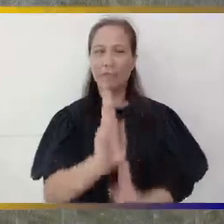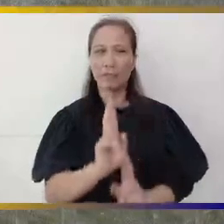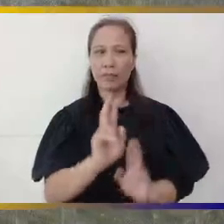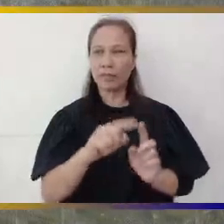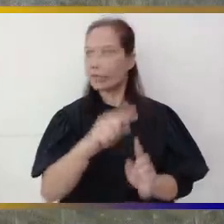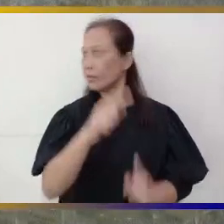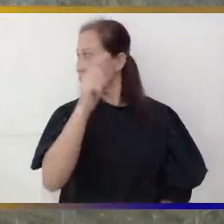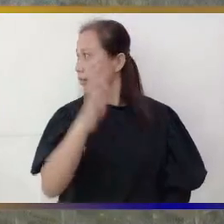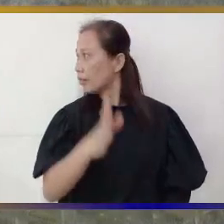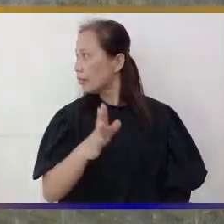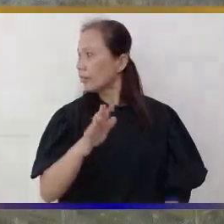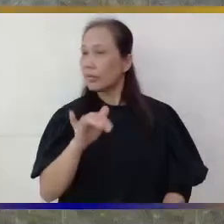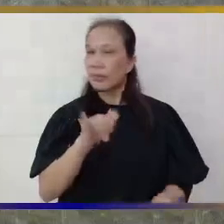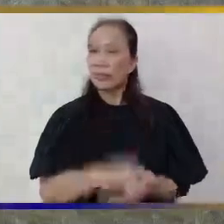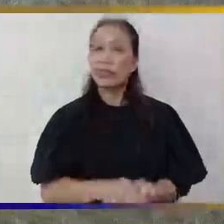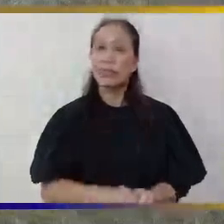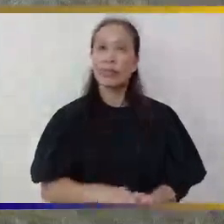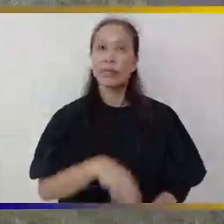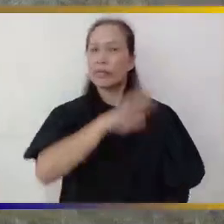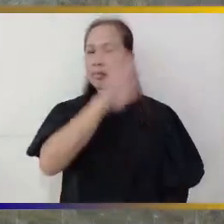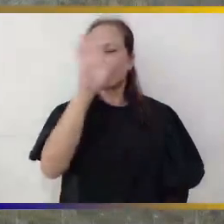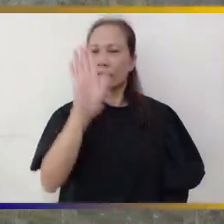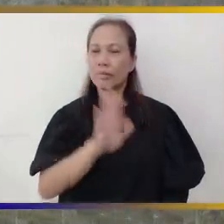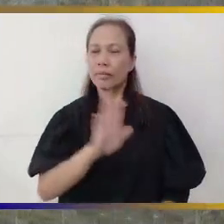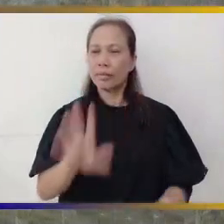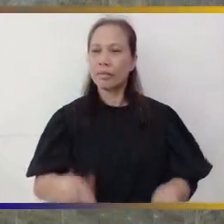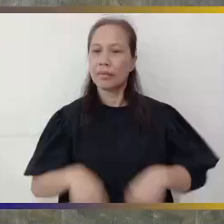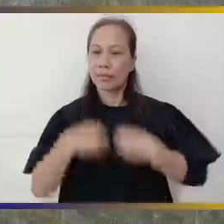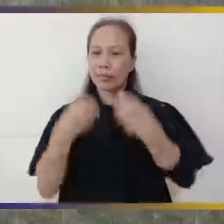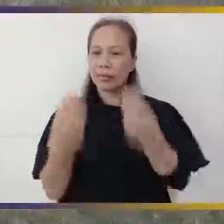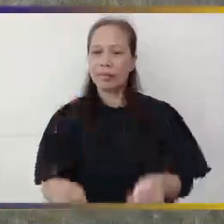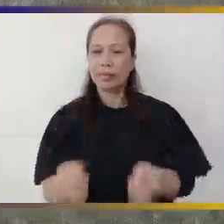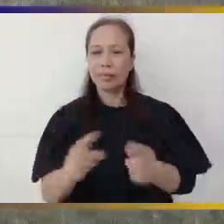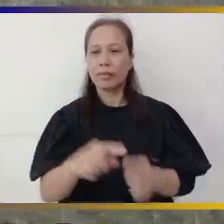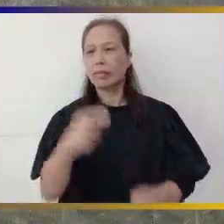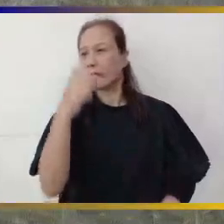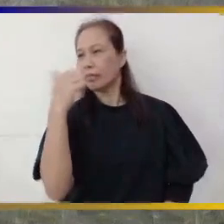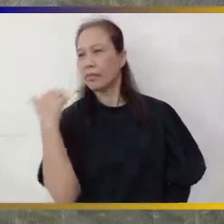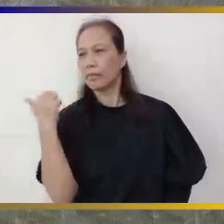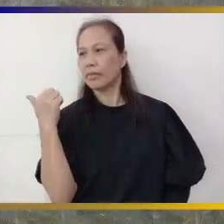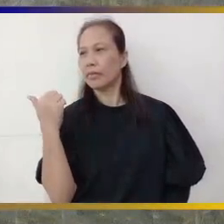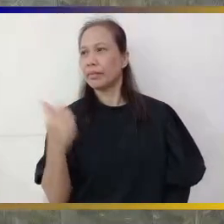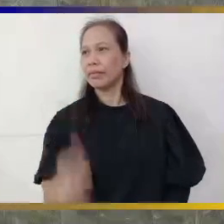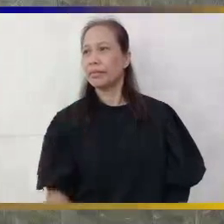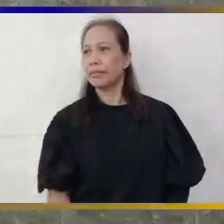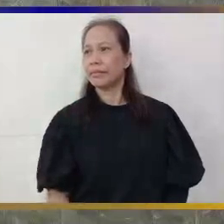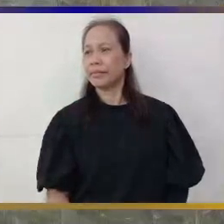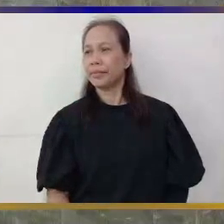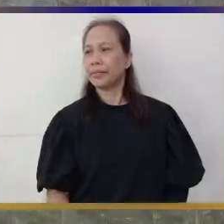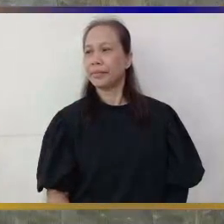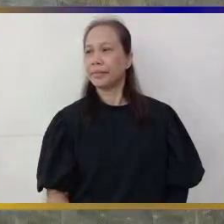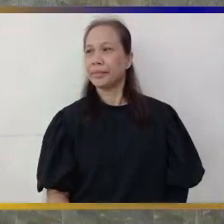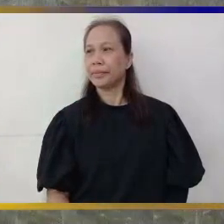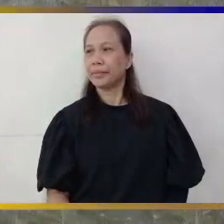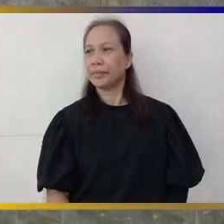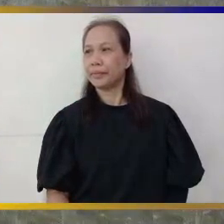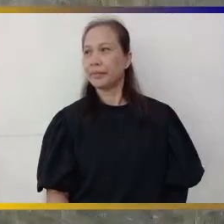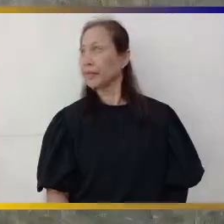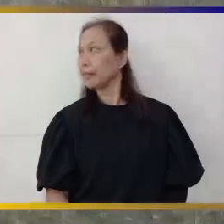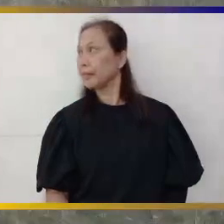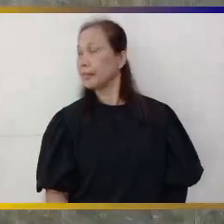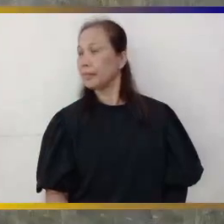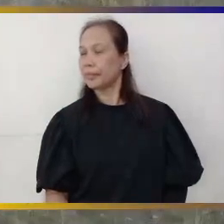okay na Hindi po natin ibinibigay sa ibang persona Okay nakukuha niyo m kapatid